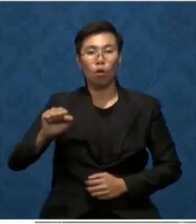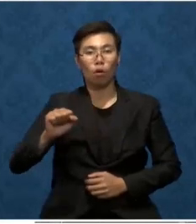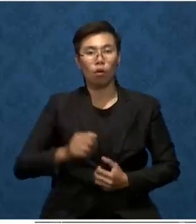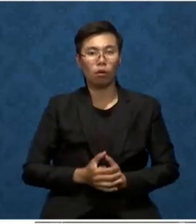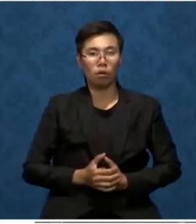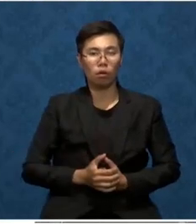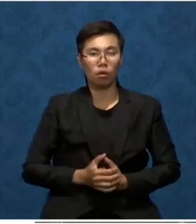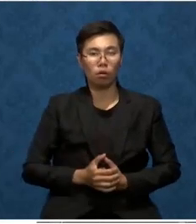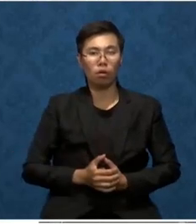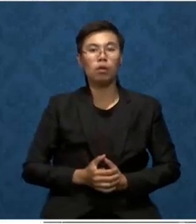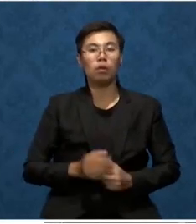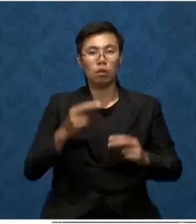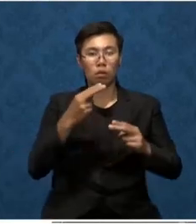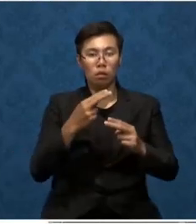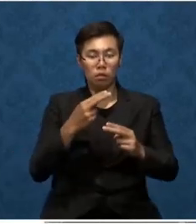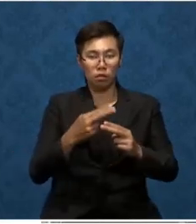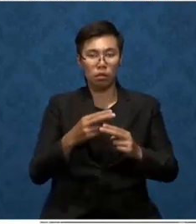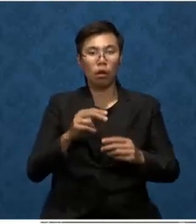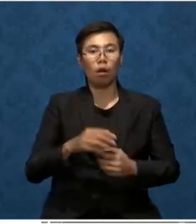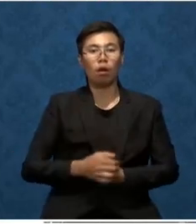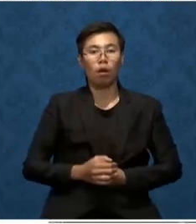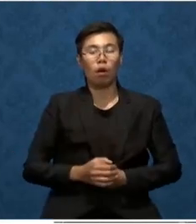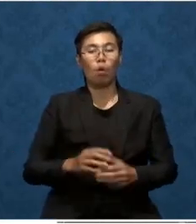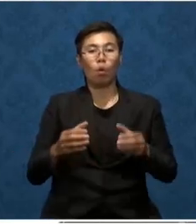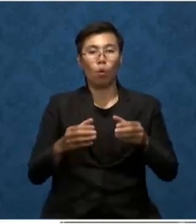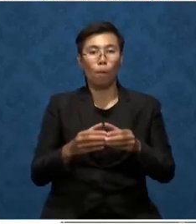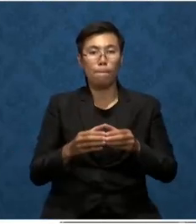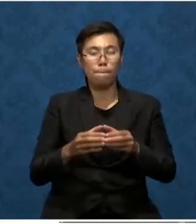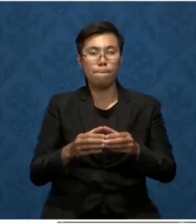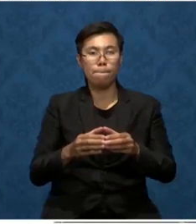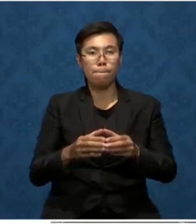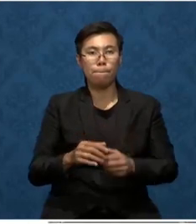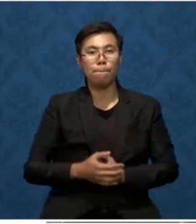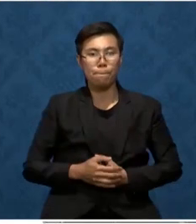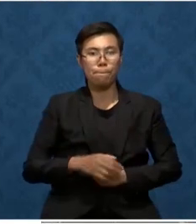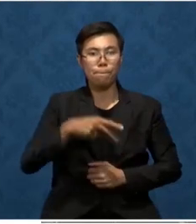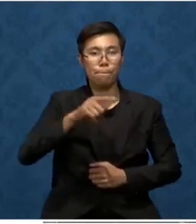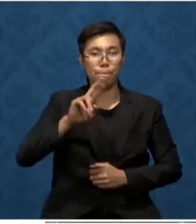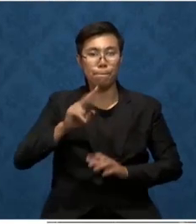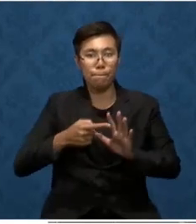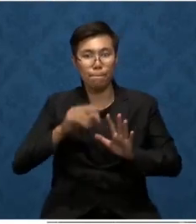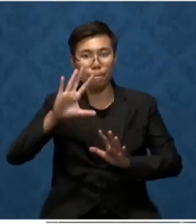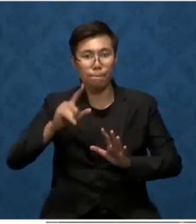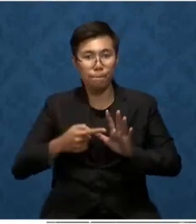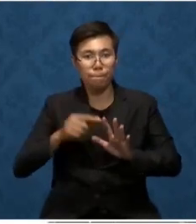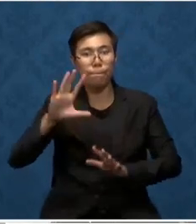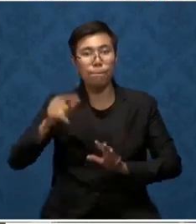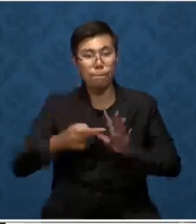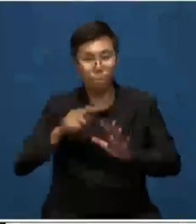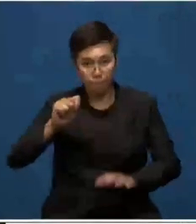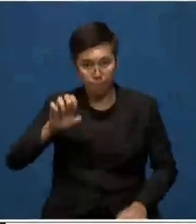แบบบัญชีรายชื่อพรรคประชาชาติในฐานะสมาชิกรัฐสภาท่านประธานที่เคารพครับ